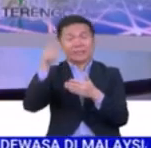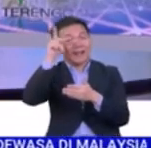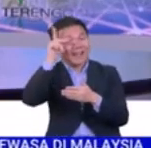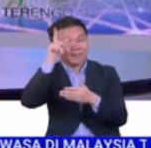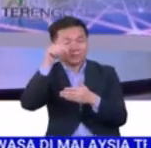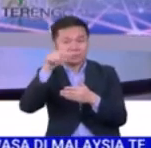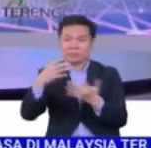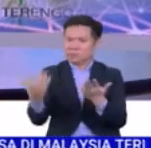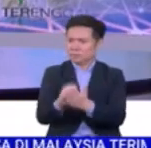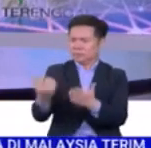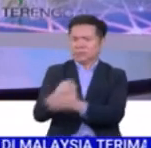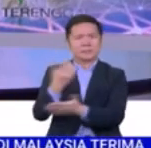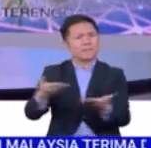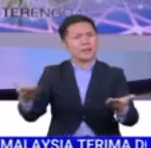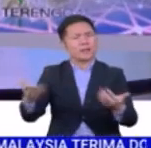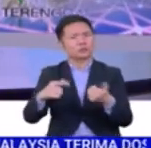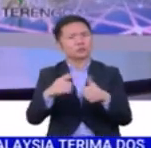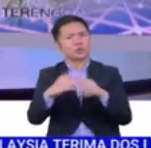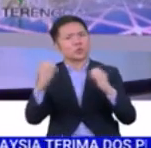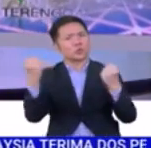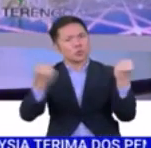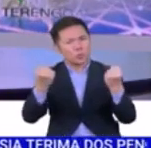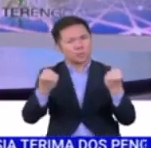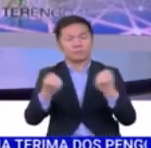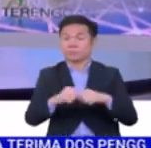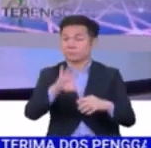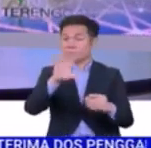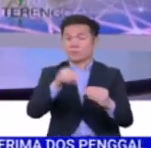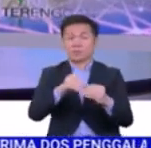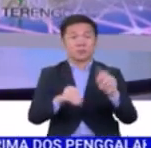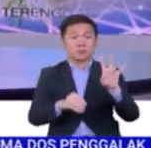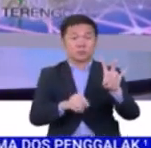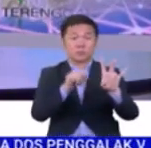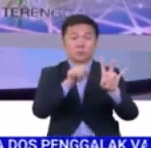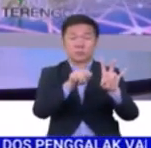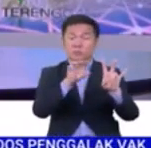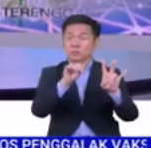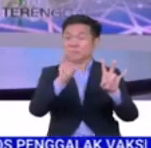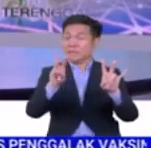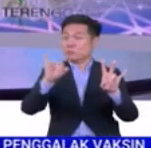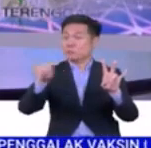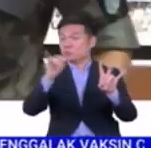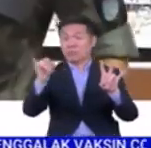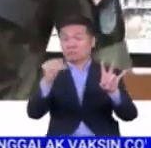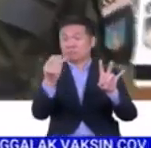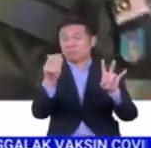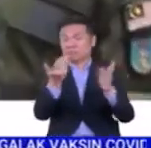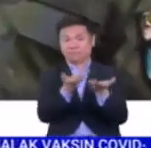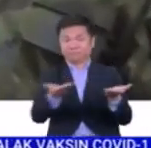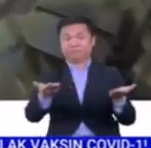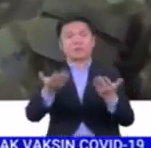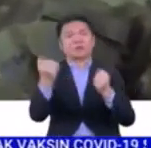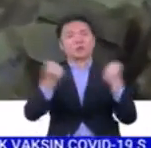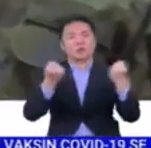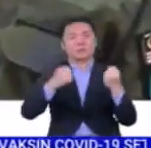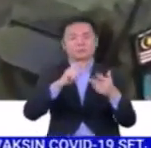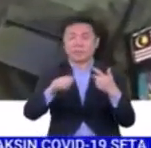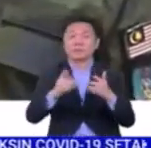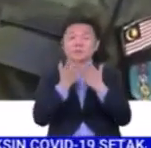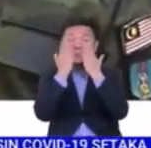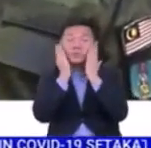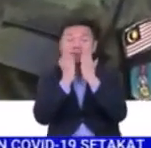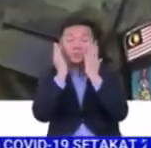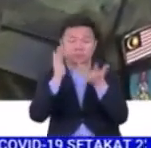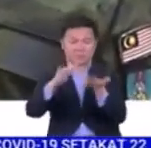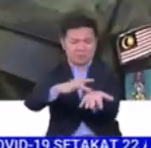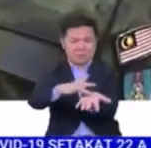pelbagai barangan seluruh termasuk kendaraan bernilai 70-an kosong enam jutaan g-cash penyelundupan kosmetik dan